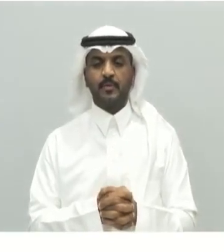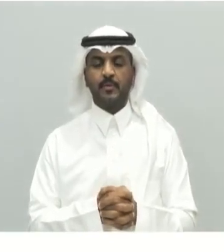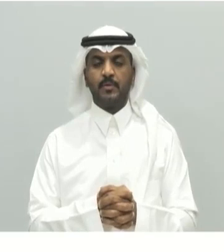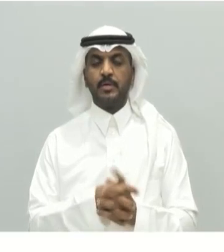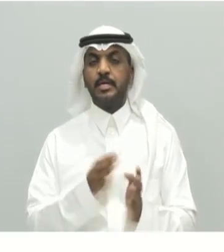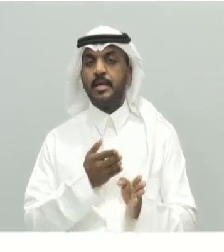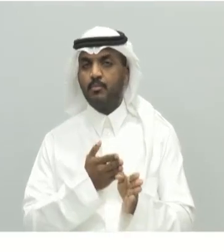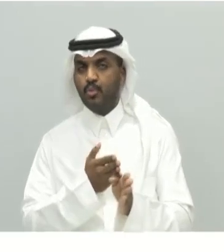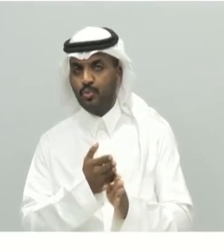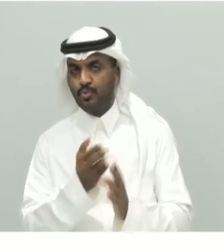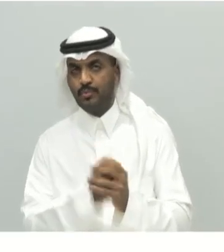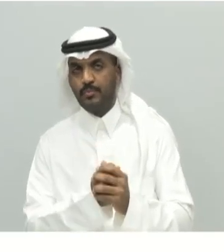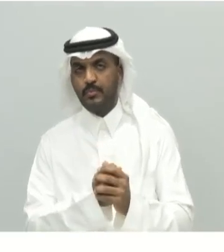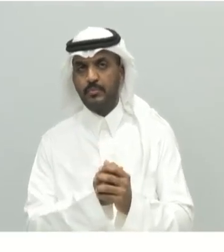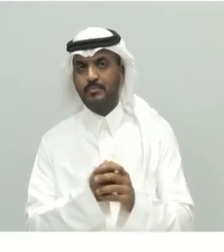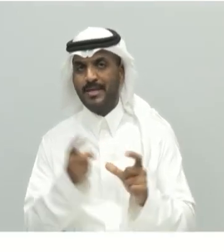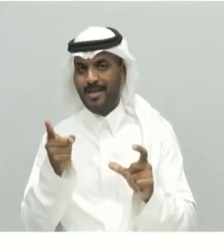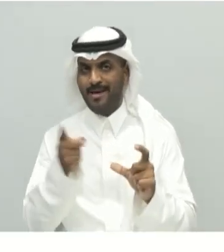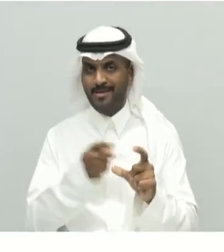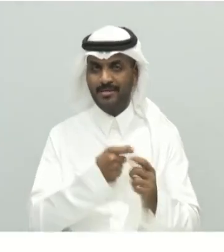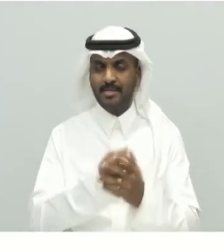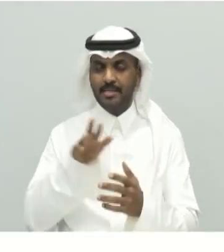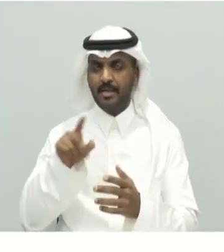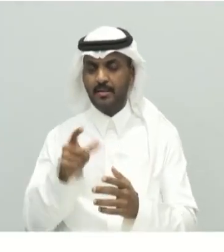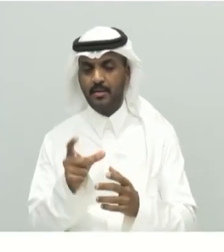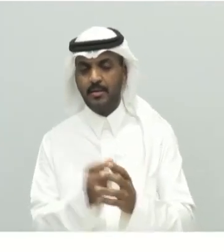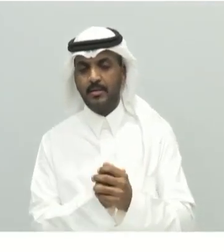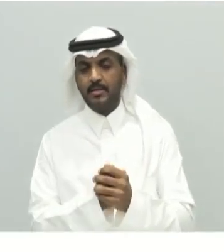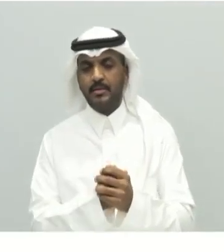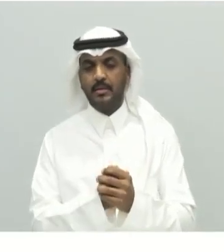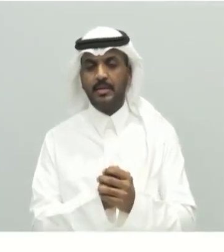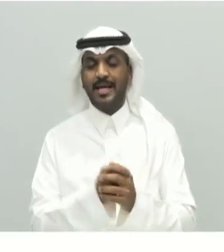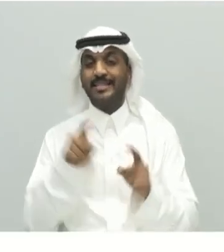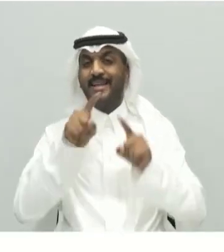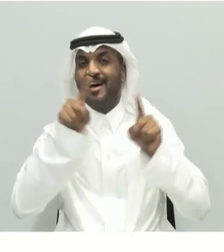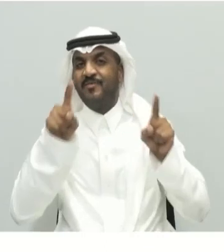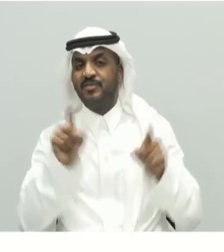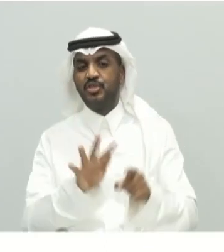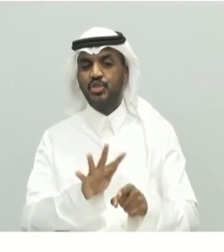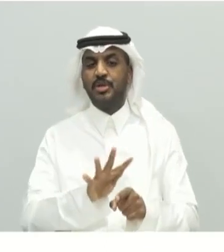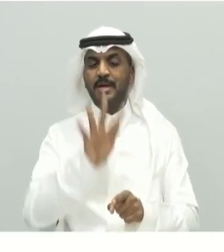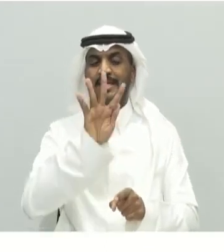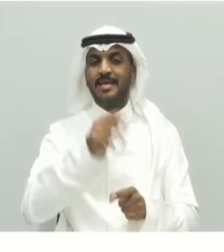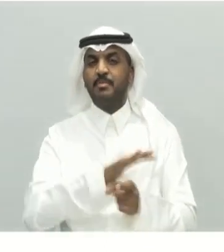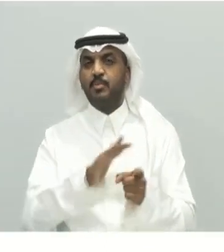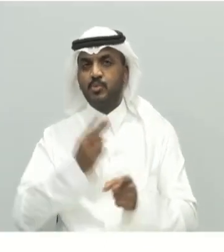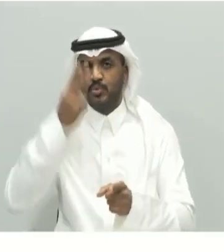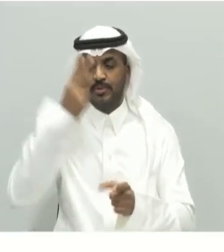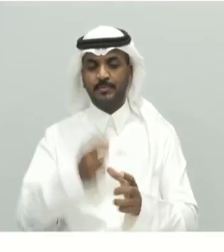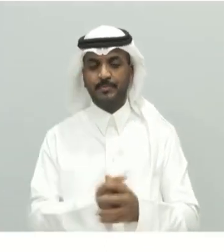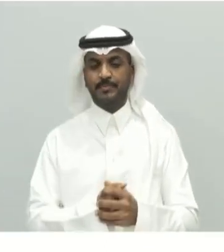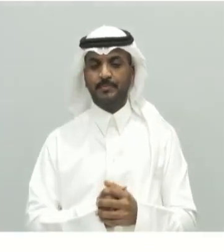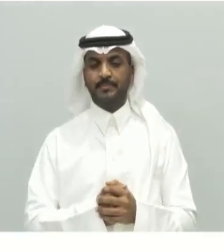ب يمر مدار السرطان بالاطراف الشماليه من المملكه